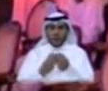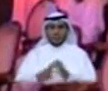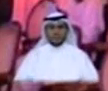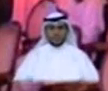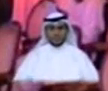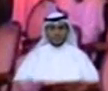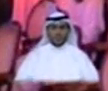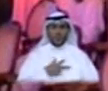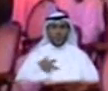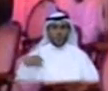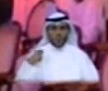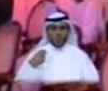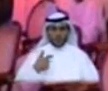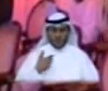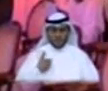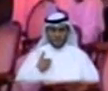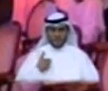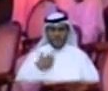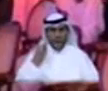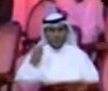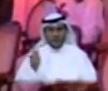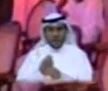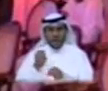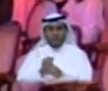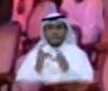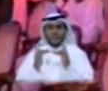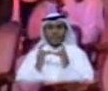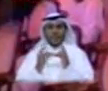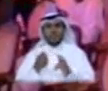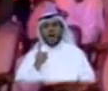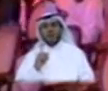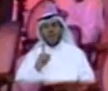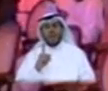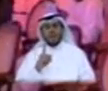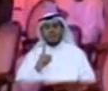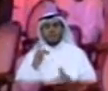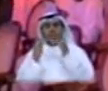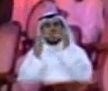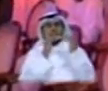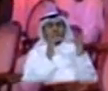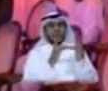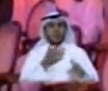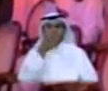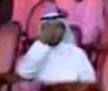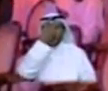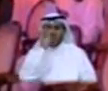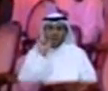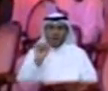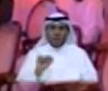الوزارة سوف تقوم ببناء ما يقارب 11,000 سرير في خلال 5 سنوات القادمة، وهذا يحتاج الى عدد من